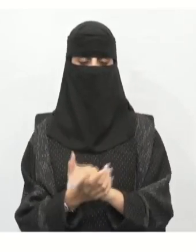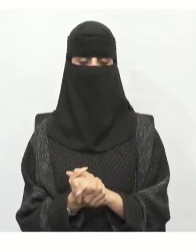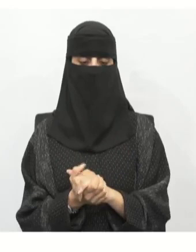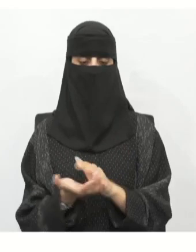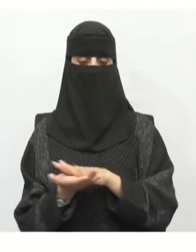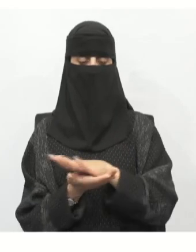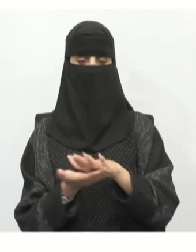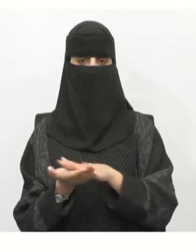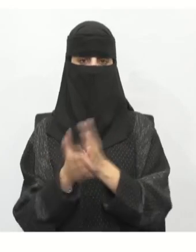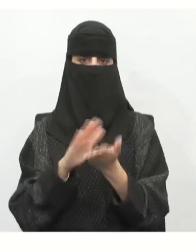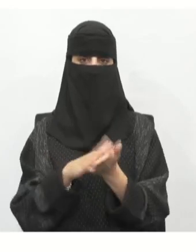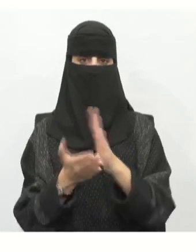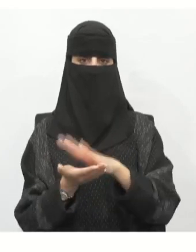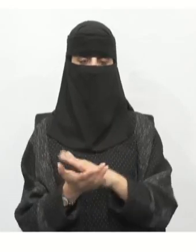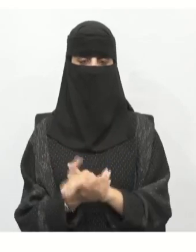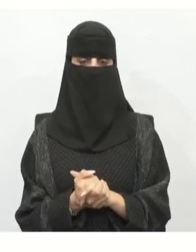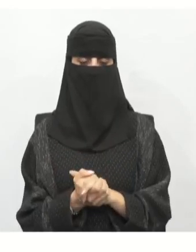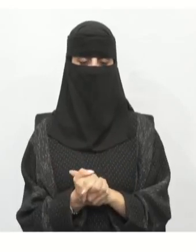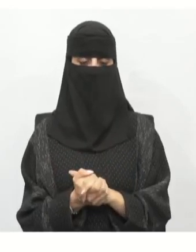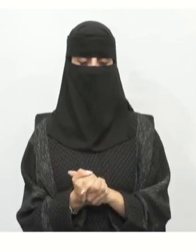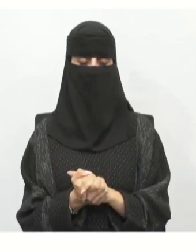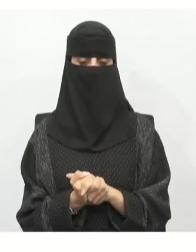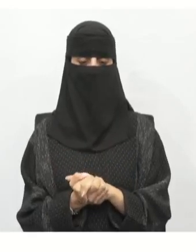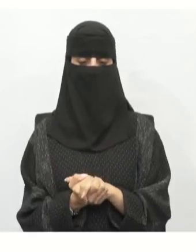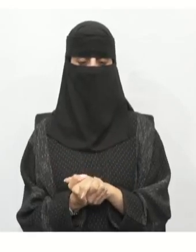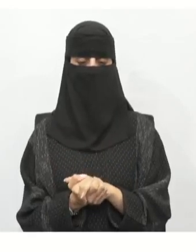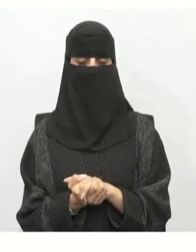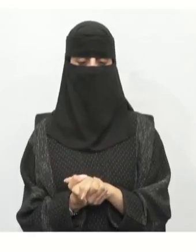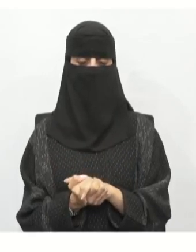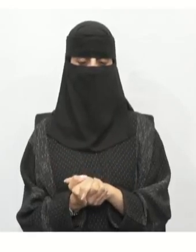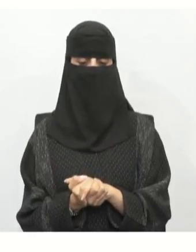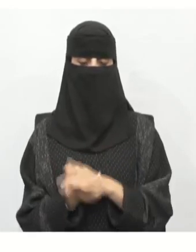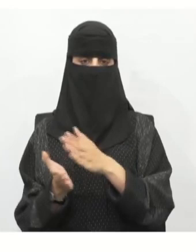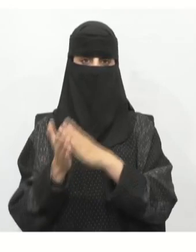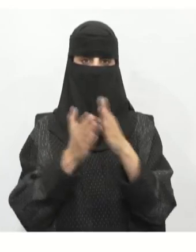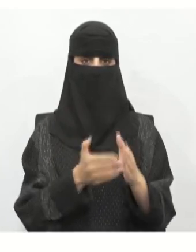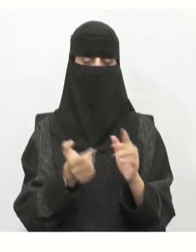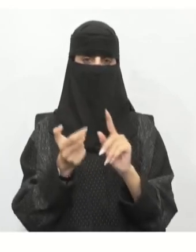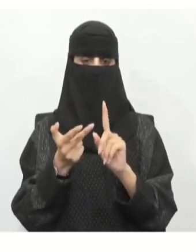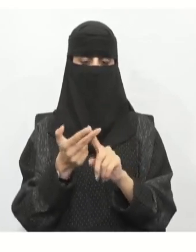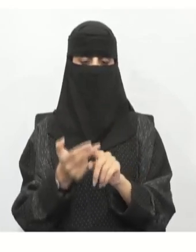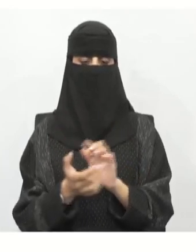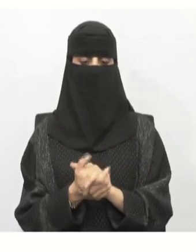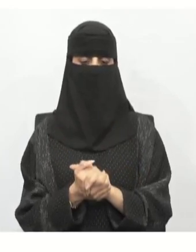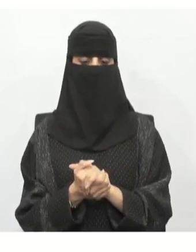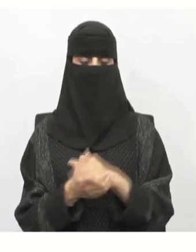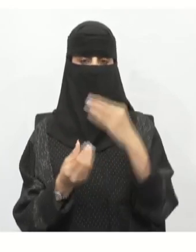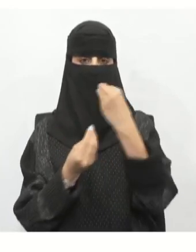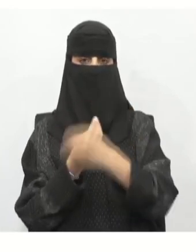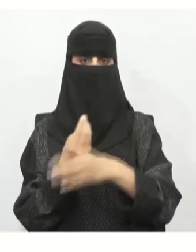نطبقها سويا خبز بارك الله فيكم ننتقل للكلمه الاخيره الموز